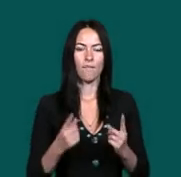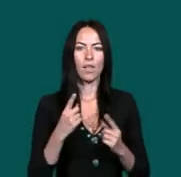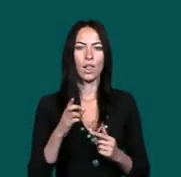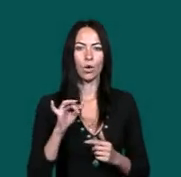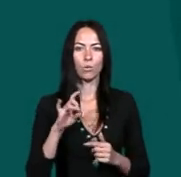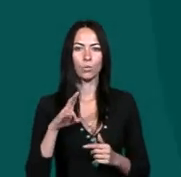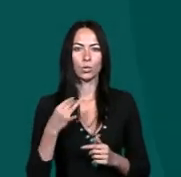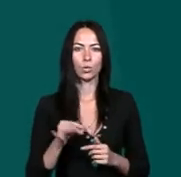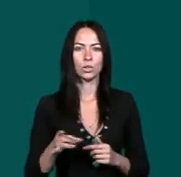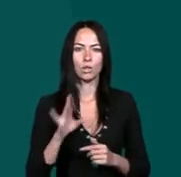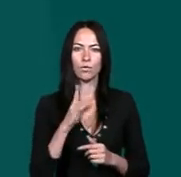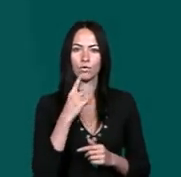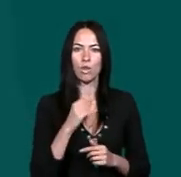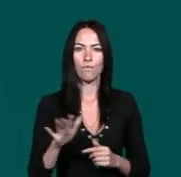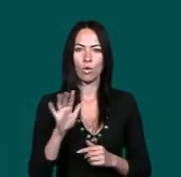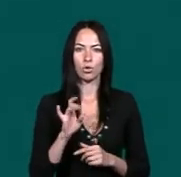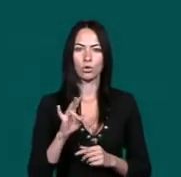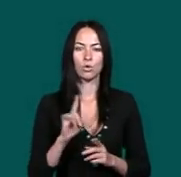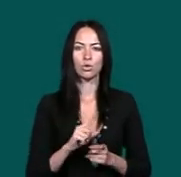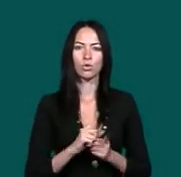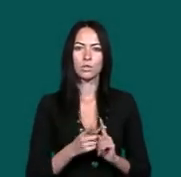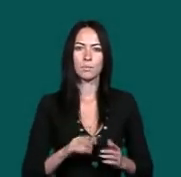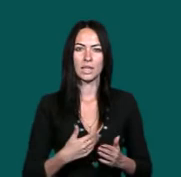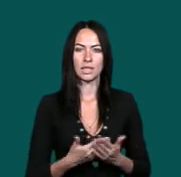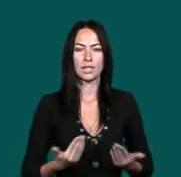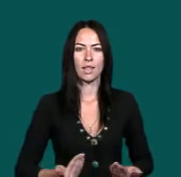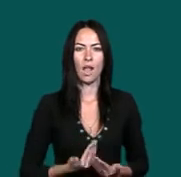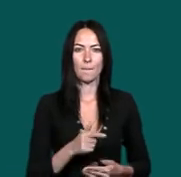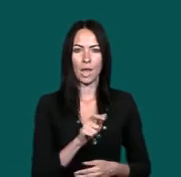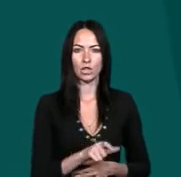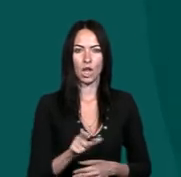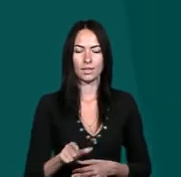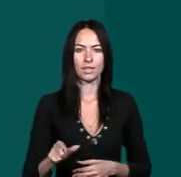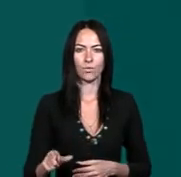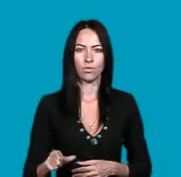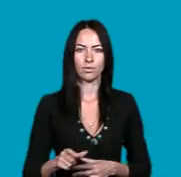Великобурлуцький район у червоній зоні. Що зміниться для мешканців?